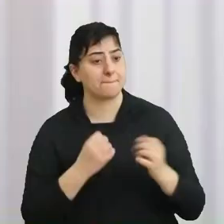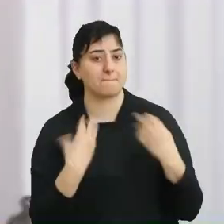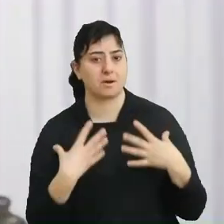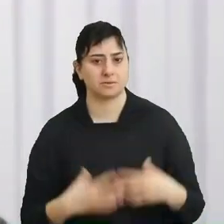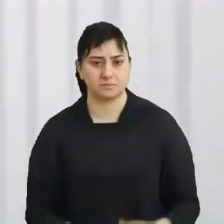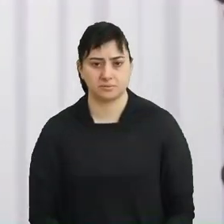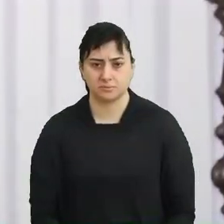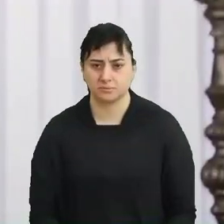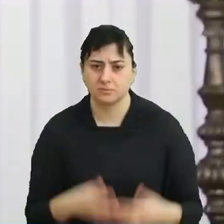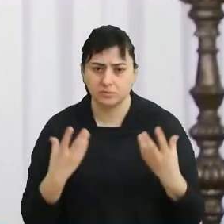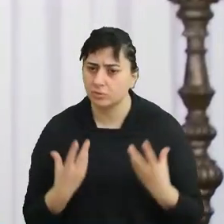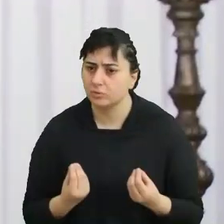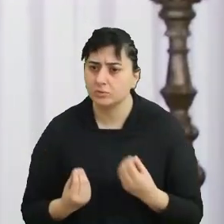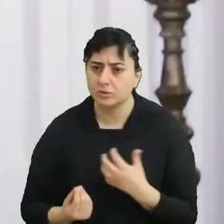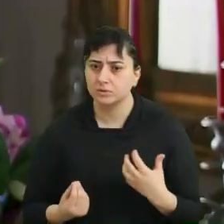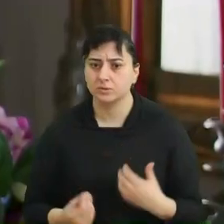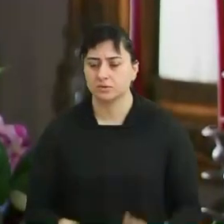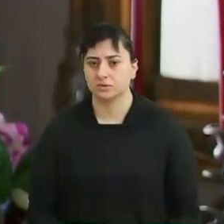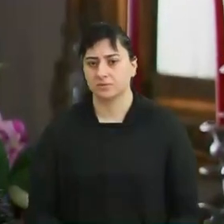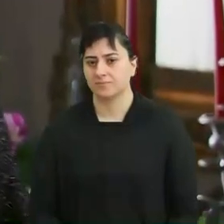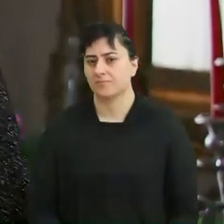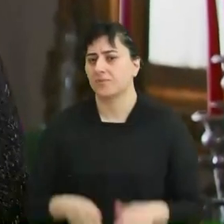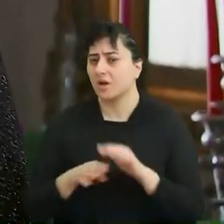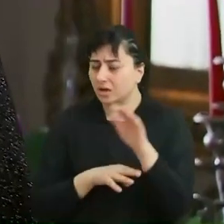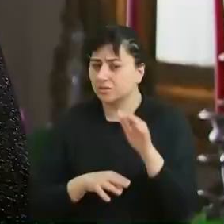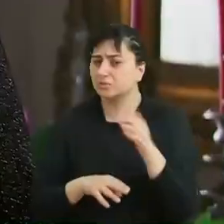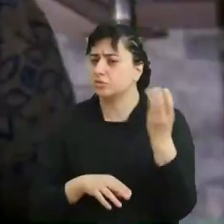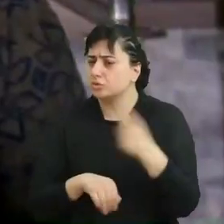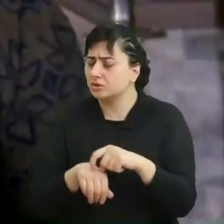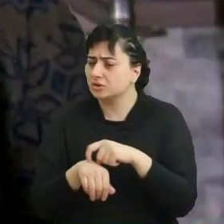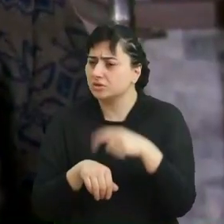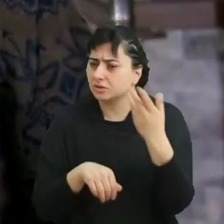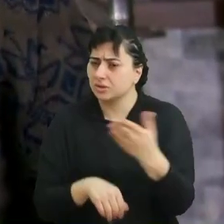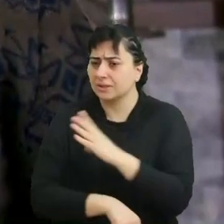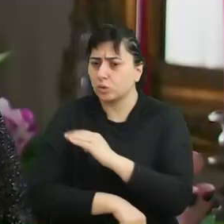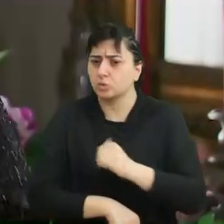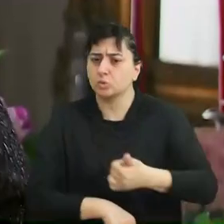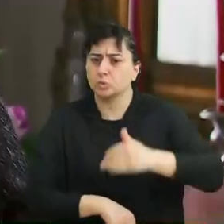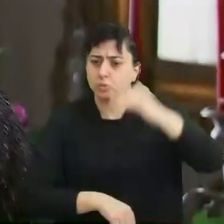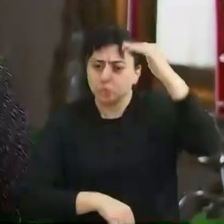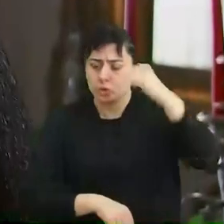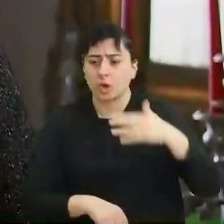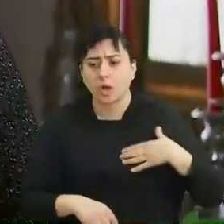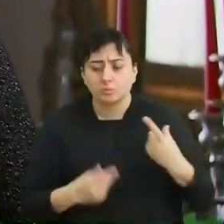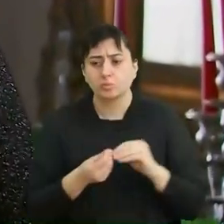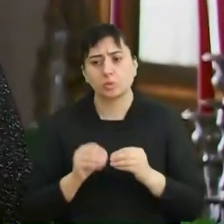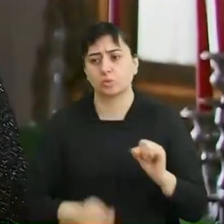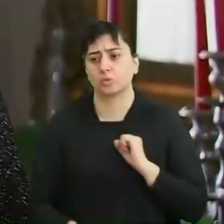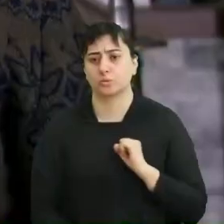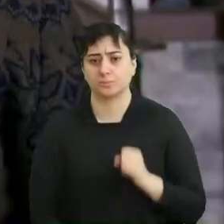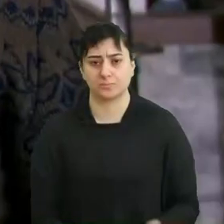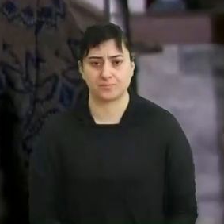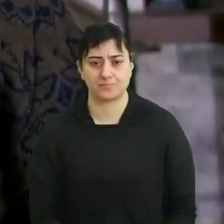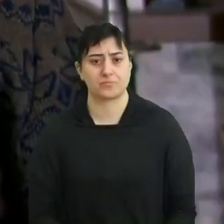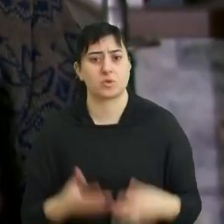bıraksın. Hayırdır anneciğim ne oluyor? Ay hayatım o kadar sinirli ki hayır tansiyonu yükselecek kalbine bir şey olacak diye